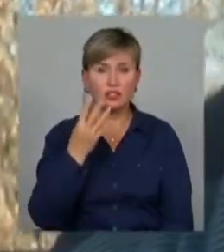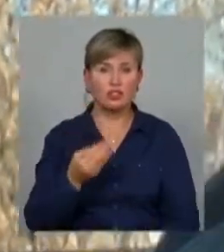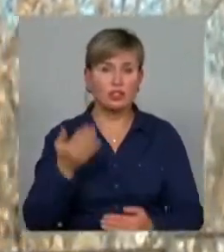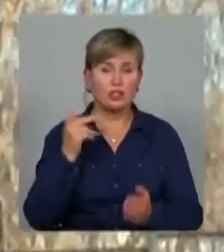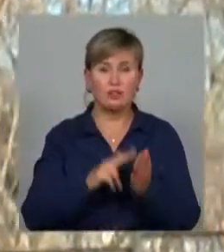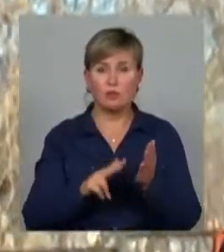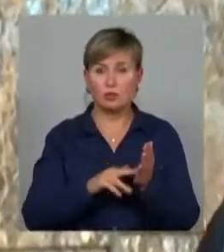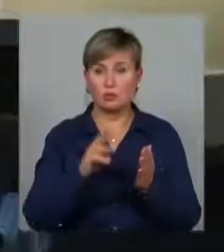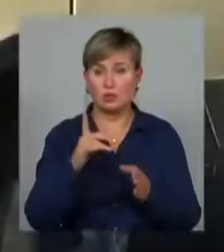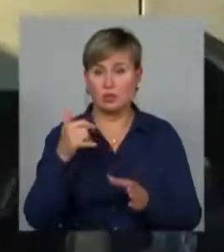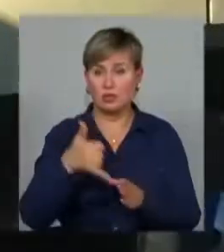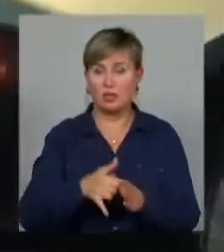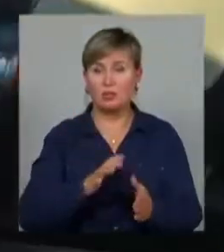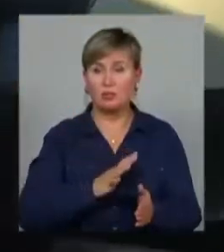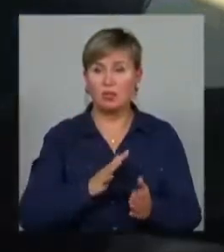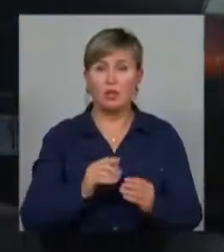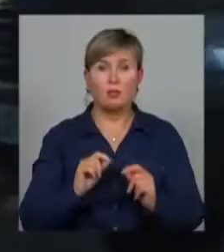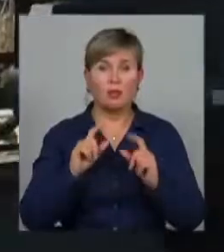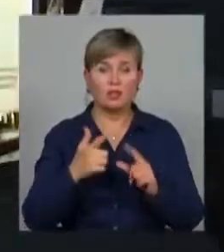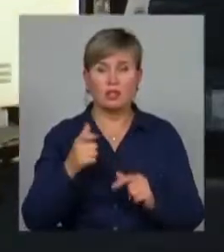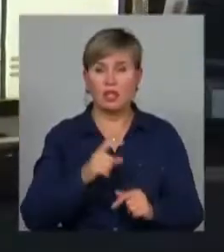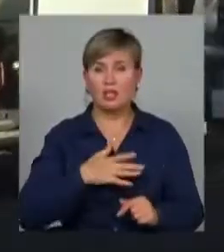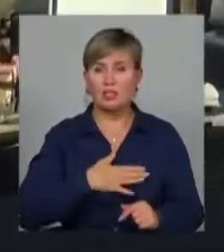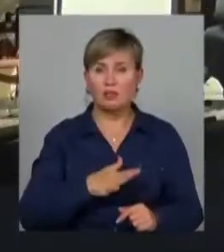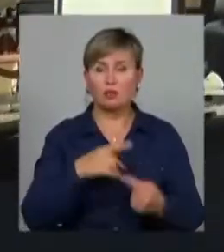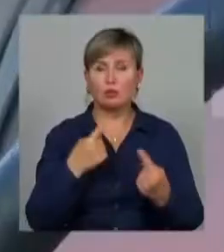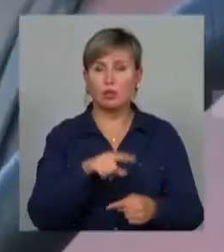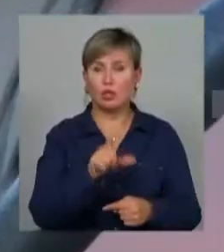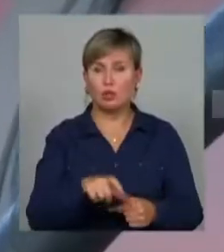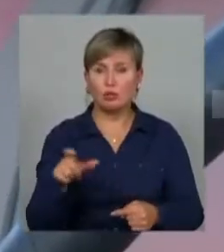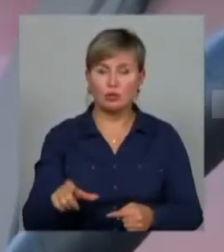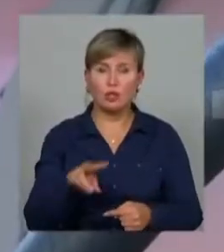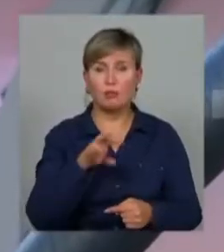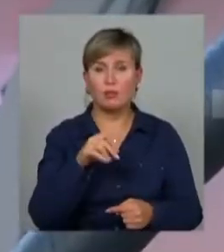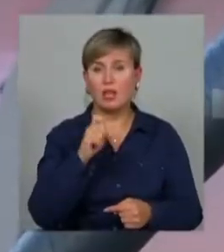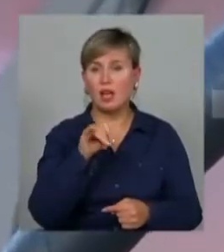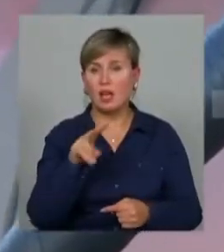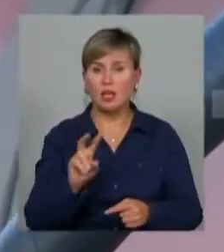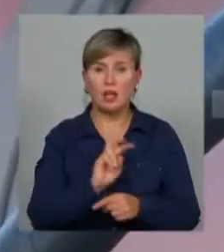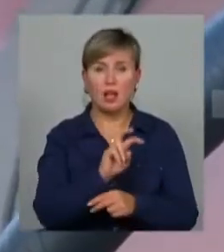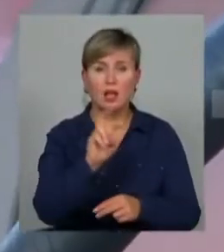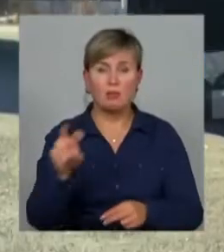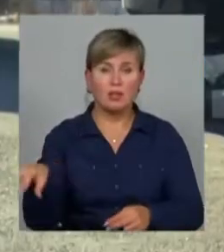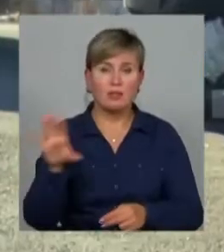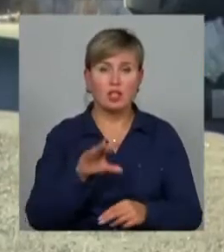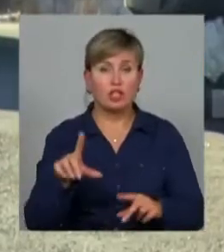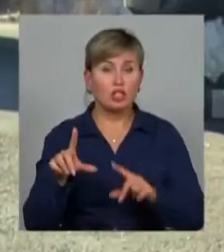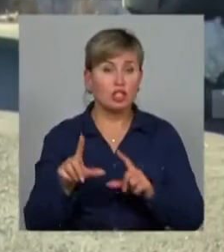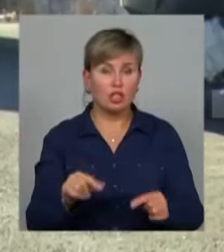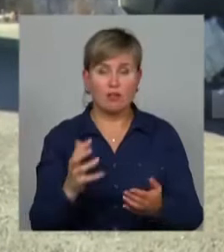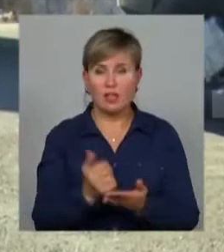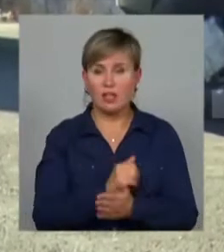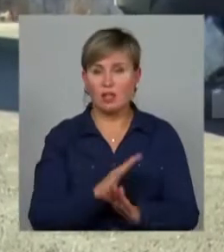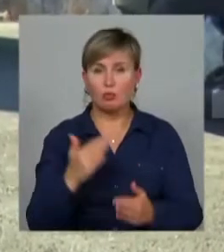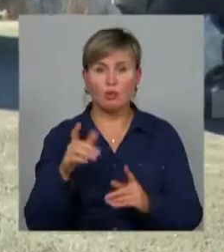тенге заправлял его. Подорожанием газа недовольны и другие автолюбители. Михаил Филиппов объехал все станции, но дешевле так и не нашел.